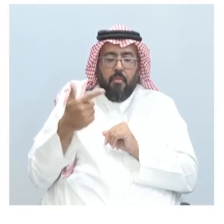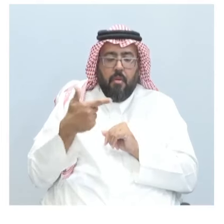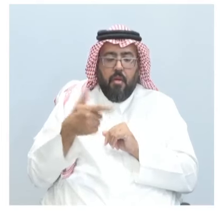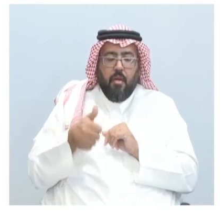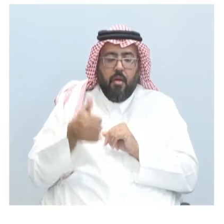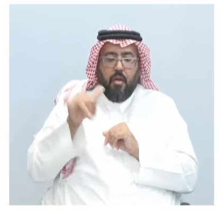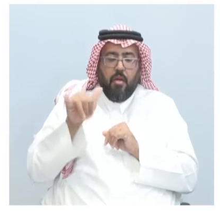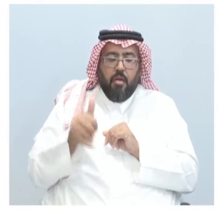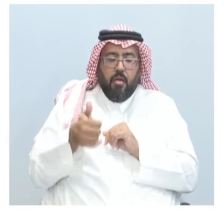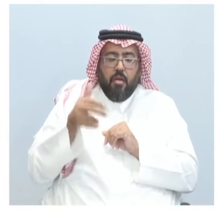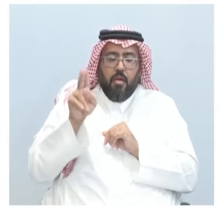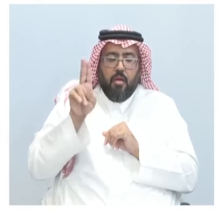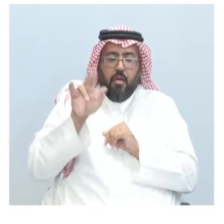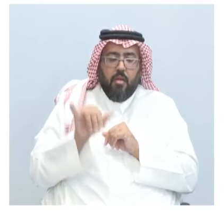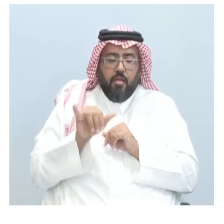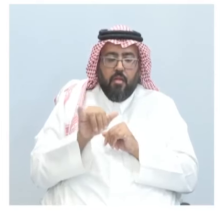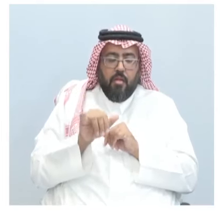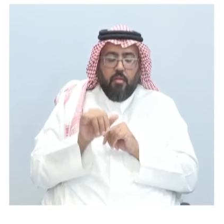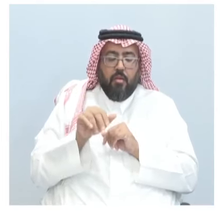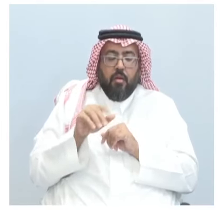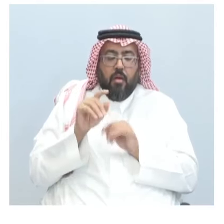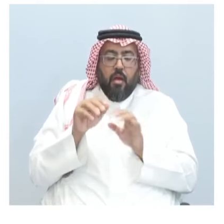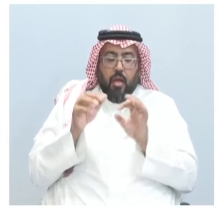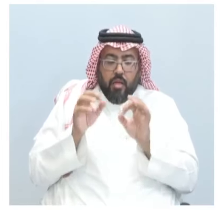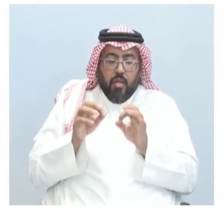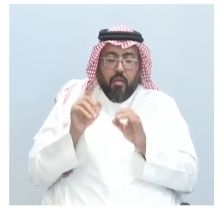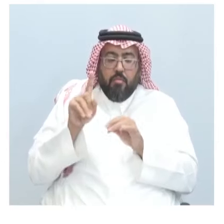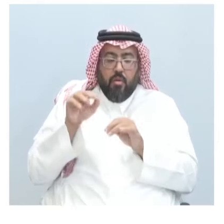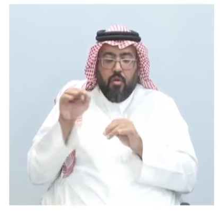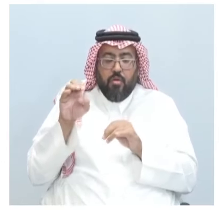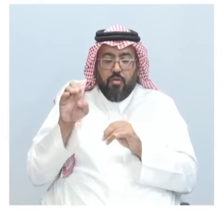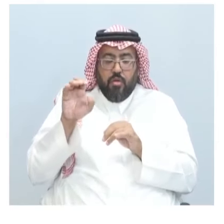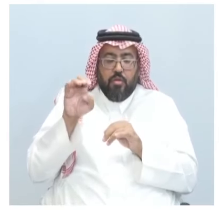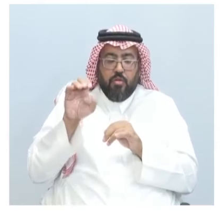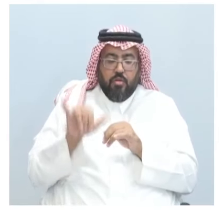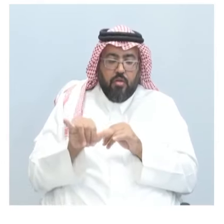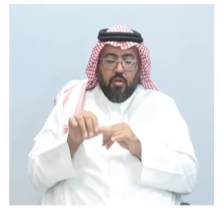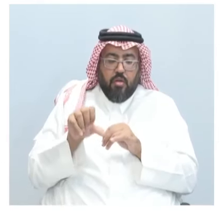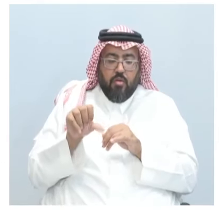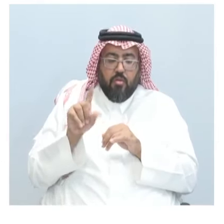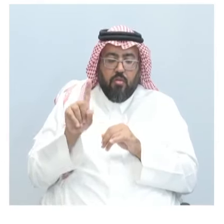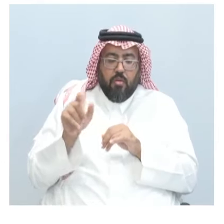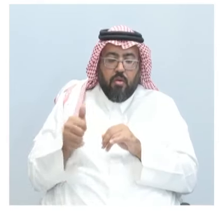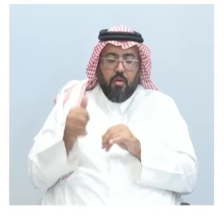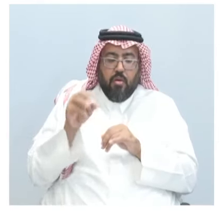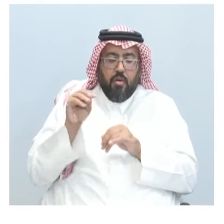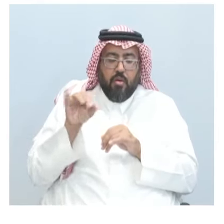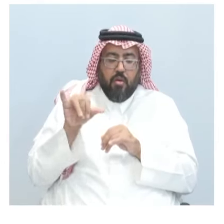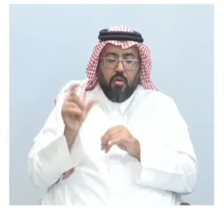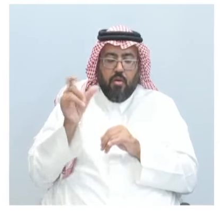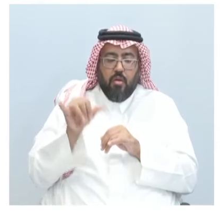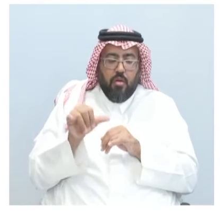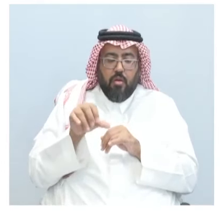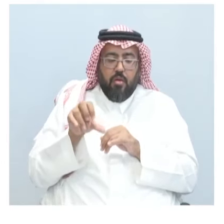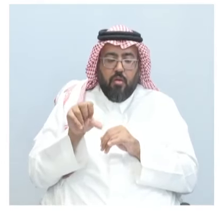باياتي اي بحجج وبراهين ومعجزات الى فرعون ما